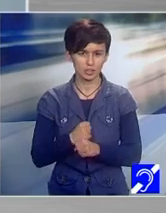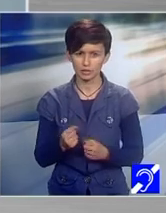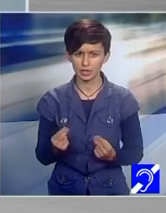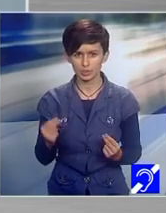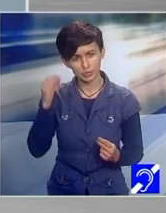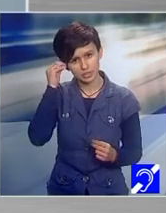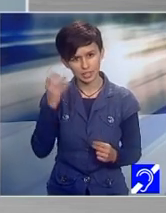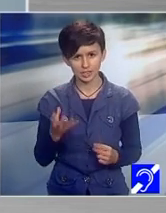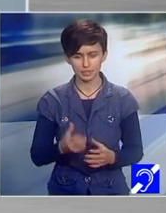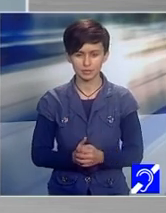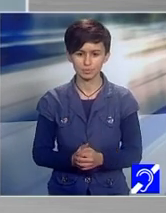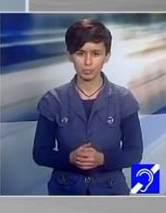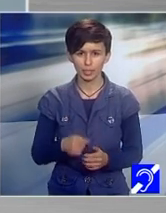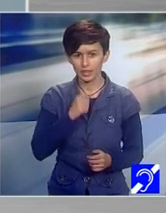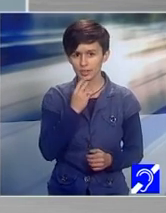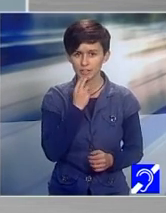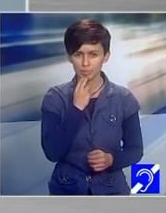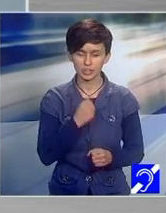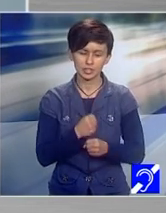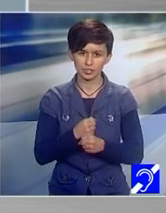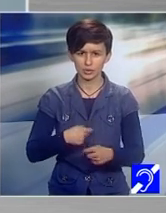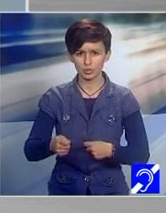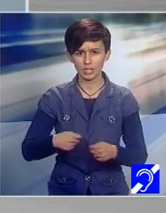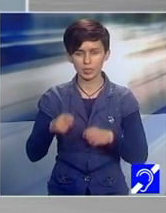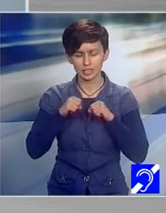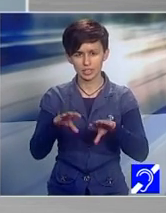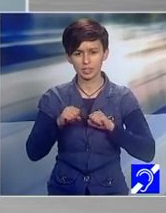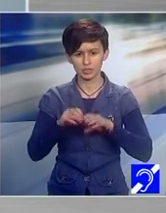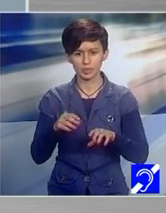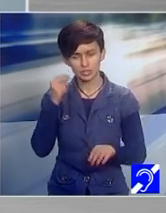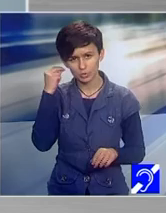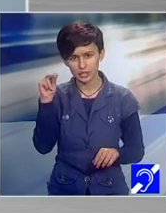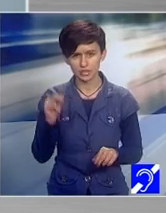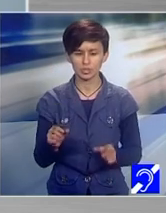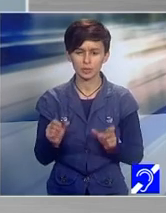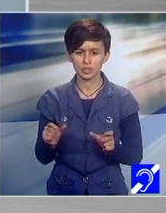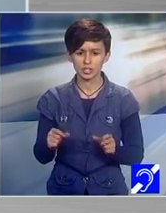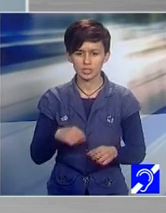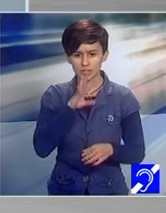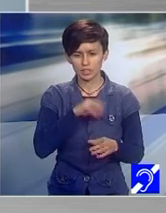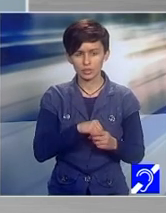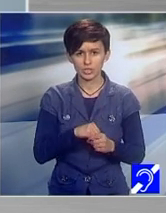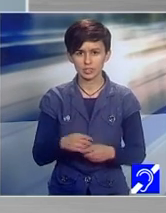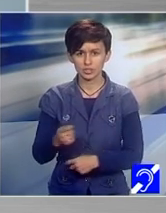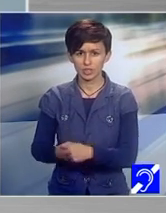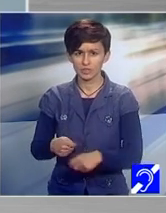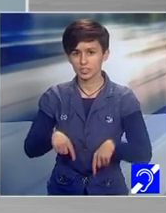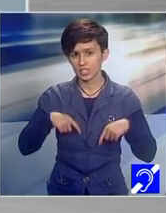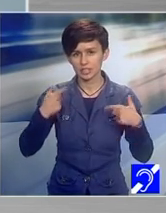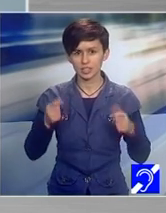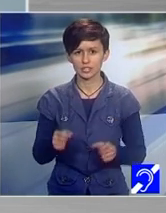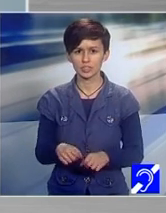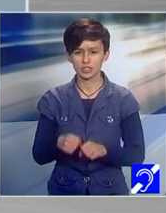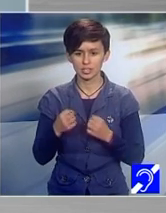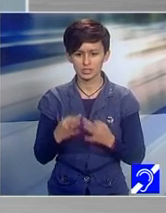inventivi. De aceea, poliția a lansat o campanie de informare cu mesajul "Protejează-ți locuința și afacerea, trăiește în siguranță." Cum